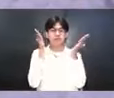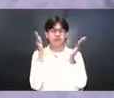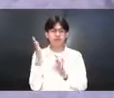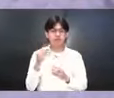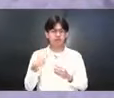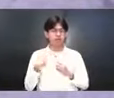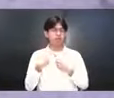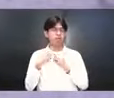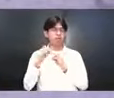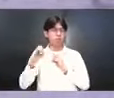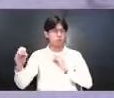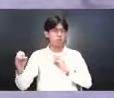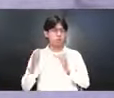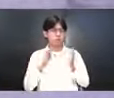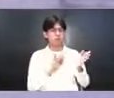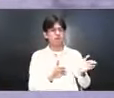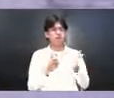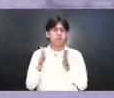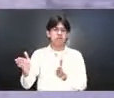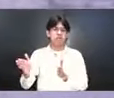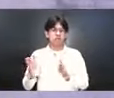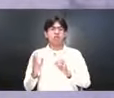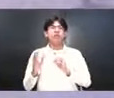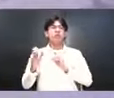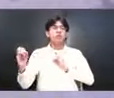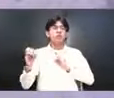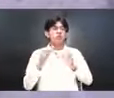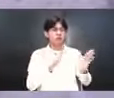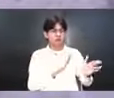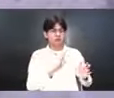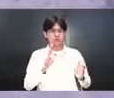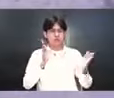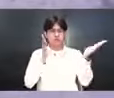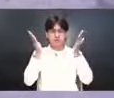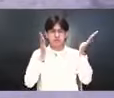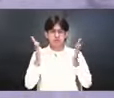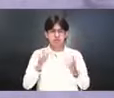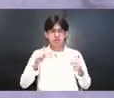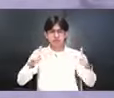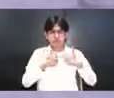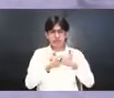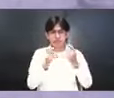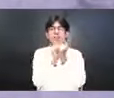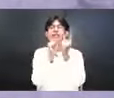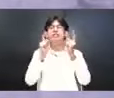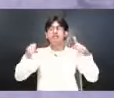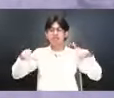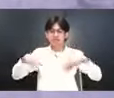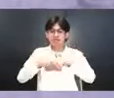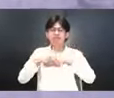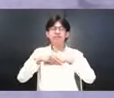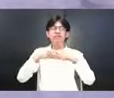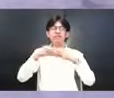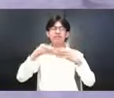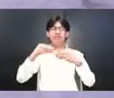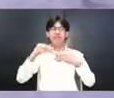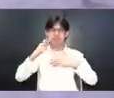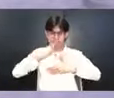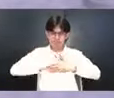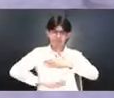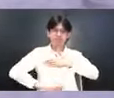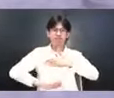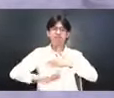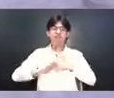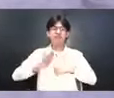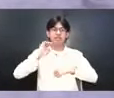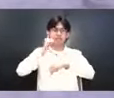way. And then, nagkilala kami. And then, nung nagkaroon na kami ng anak, I was tasked to open the feast here in